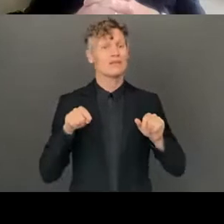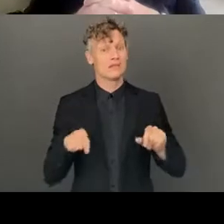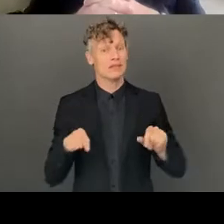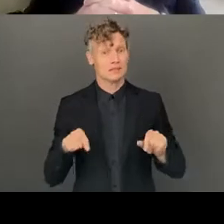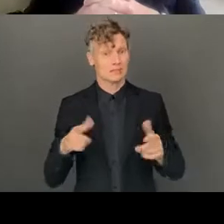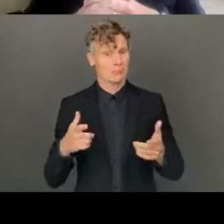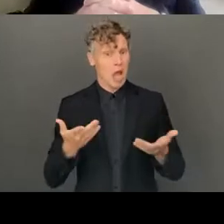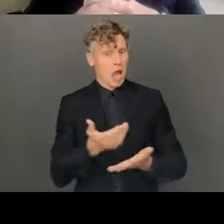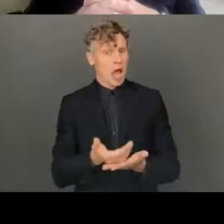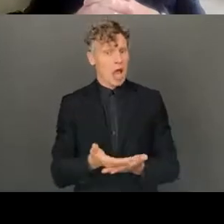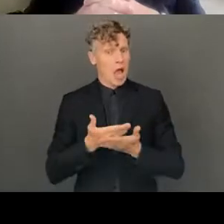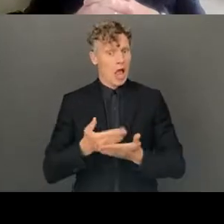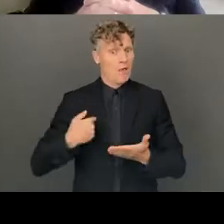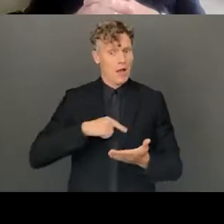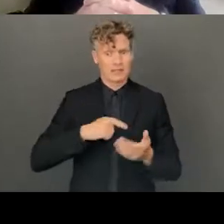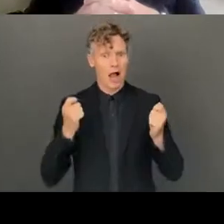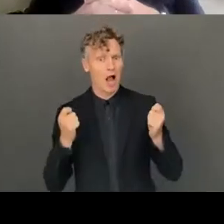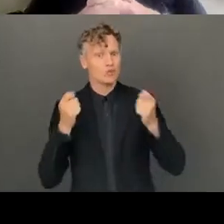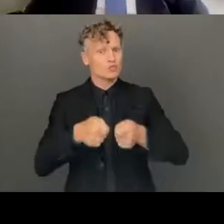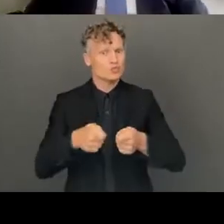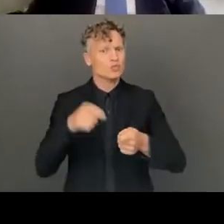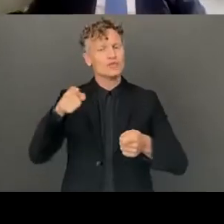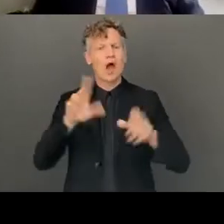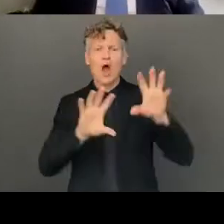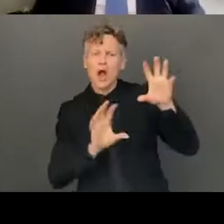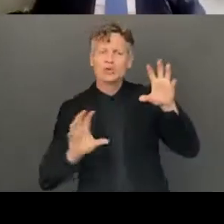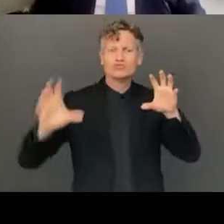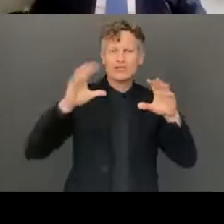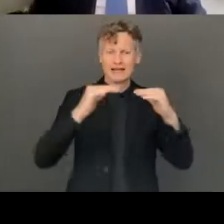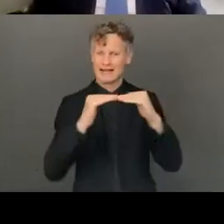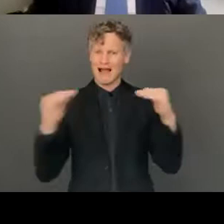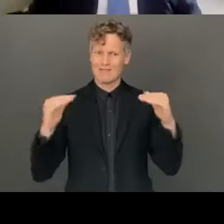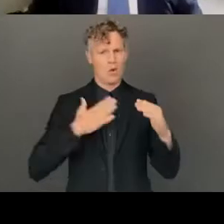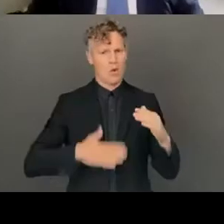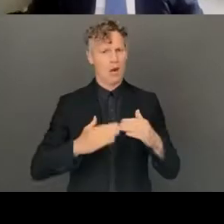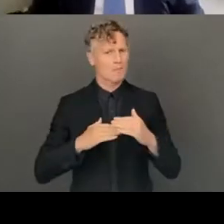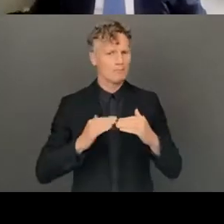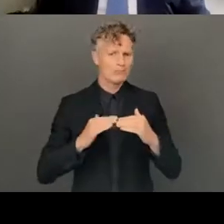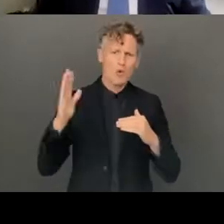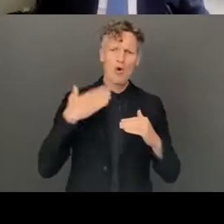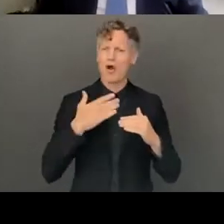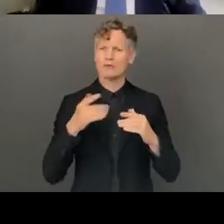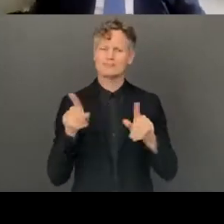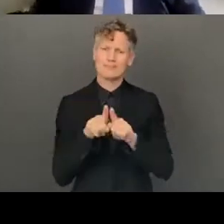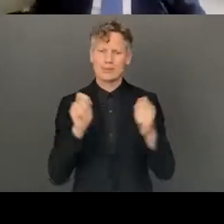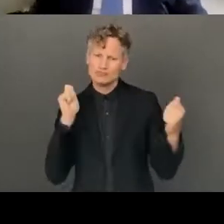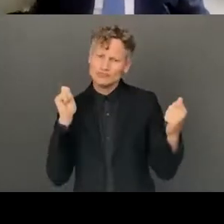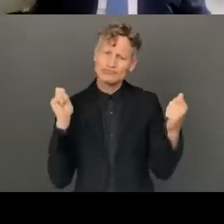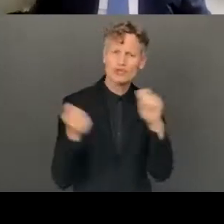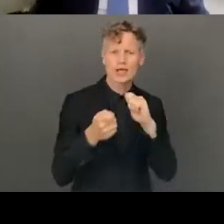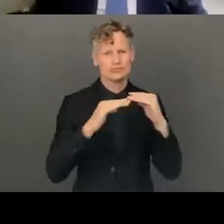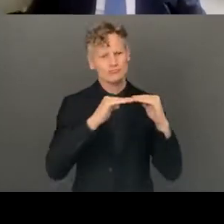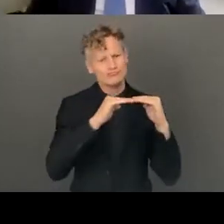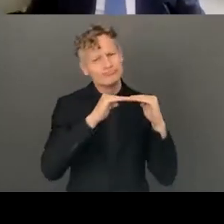à un changement à long terme au niveau des pays. Donc, c'est un partenariat unique et une